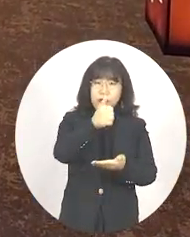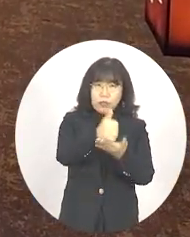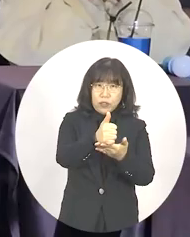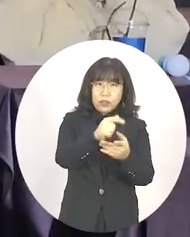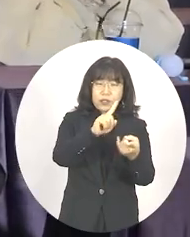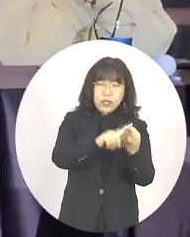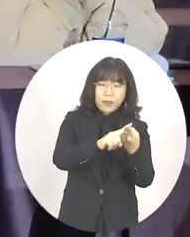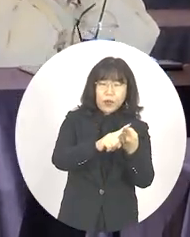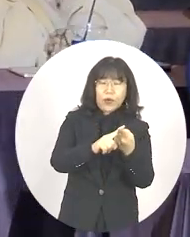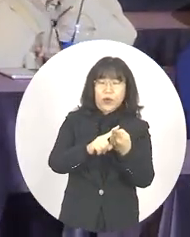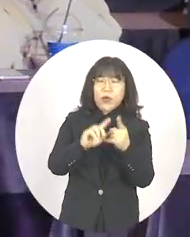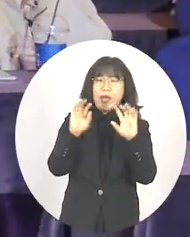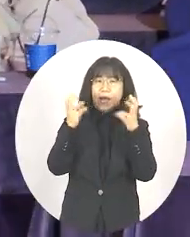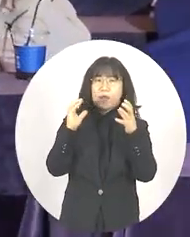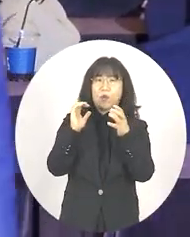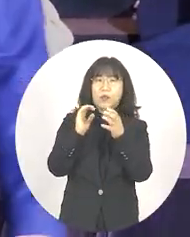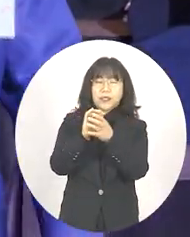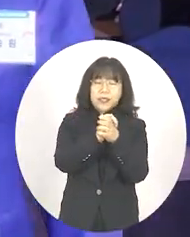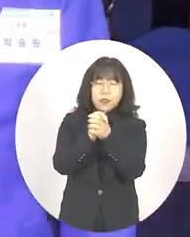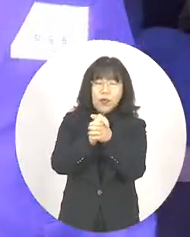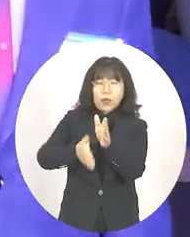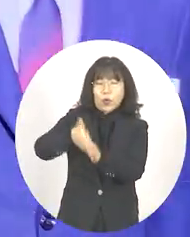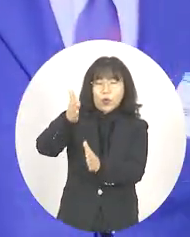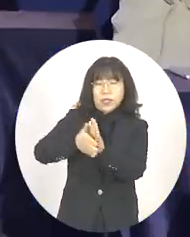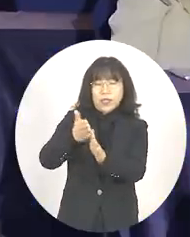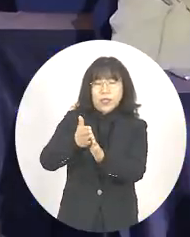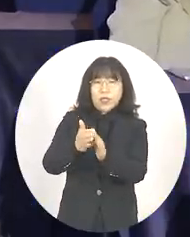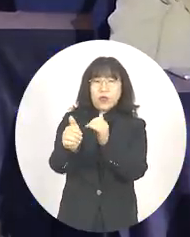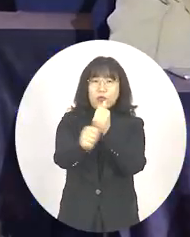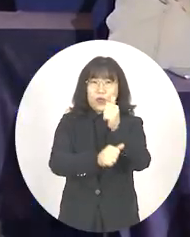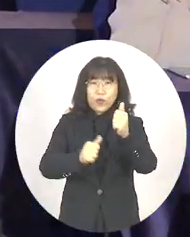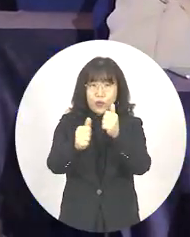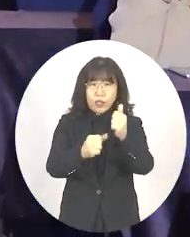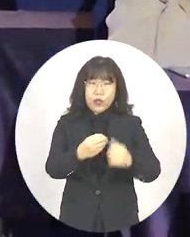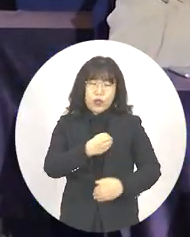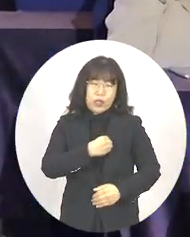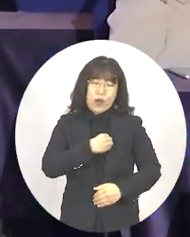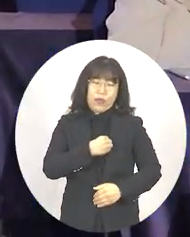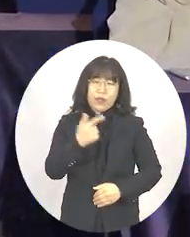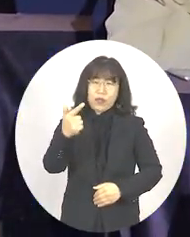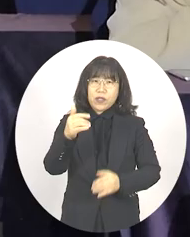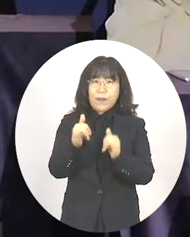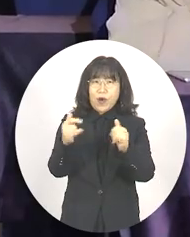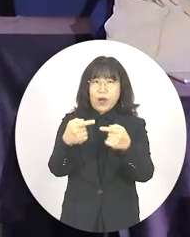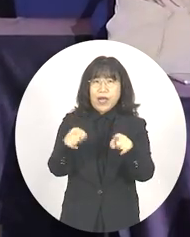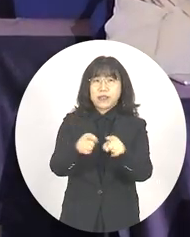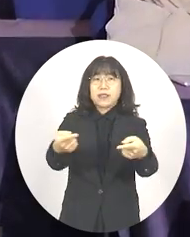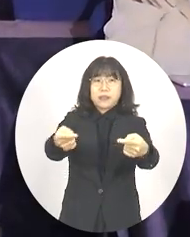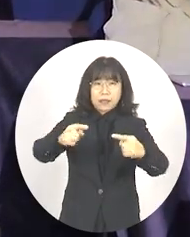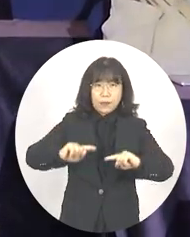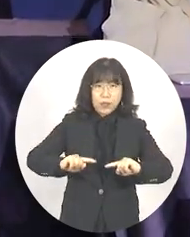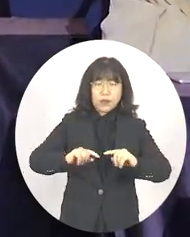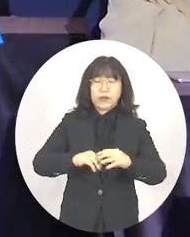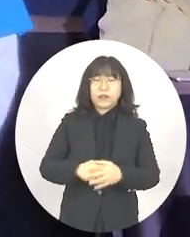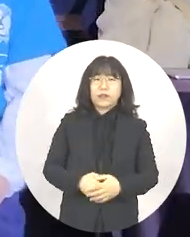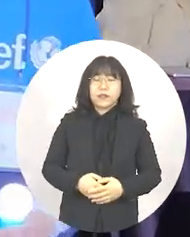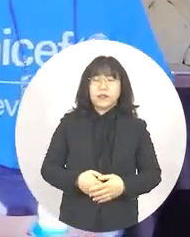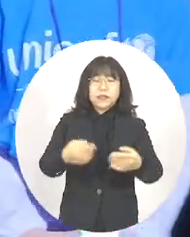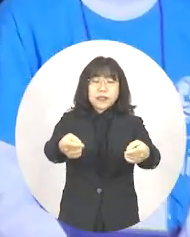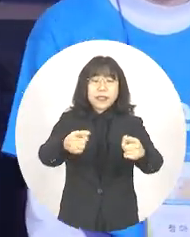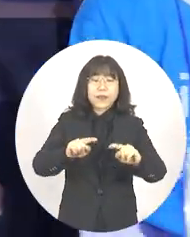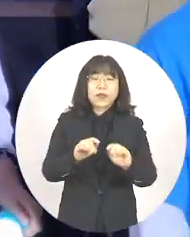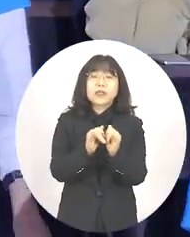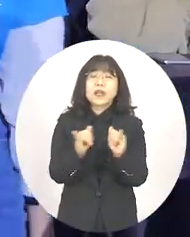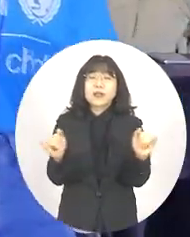비롯해 아동 친화도시의 지자체장 5명, 유니세프 아동의회 아동위원 6명 등이 참석한 가운데